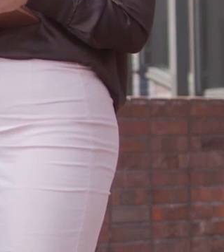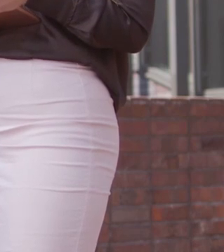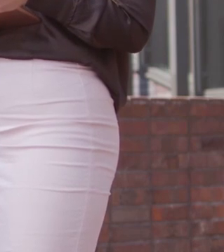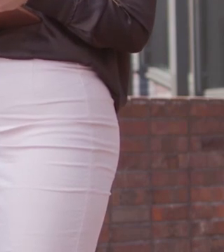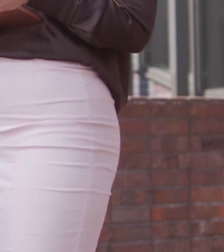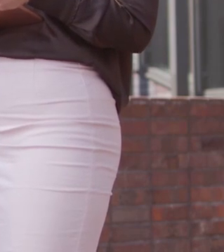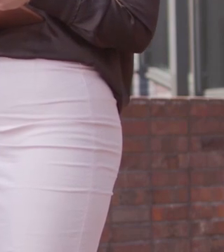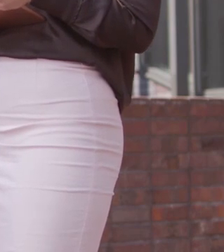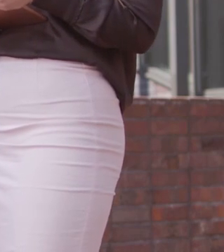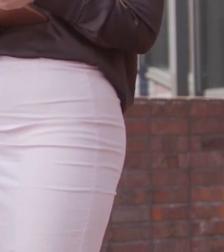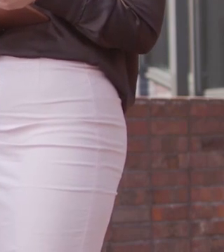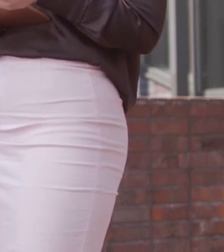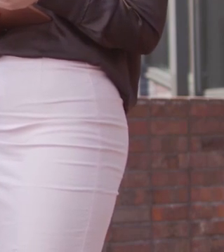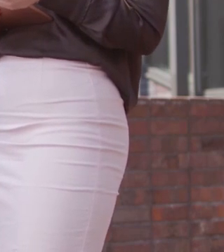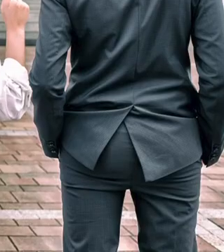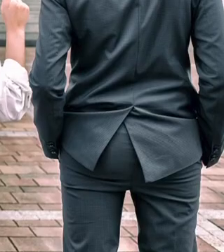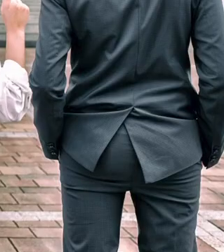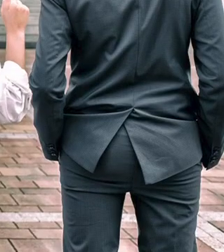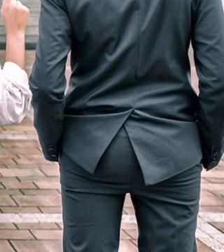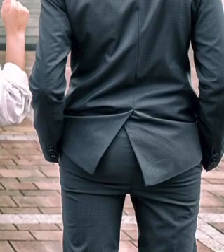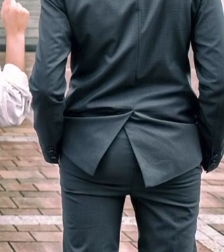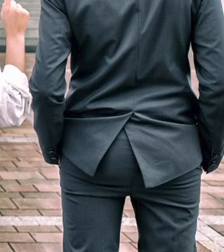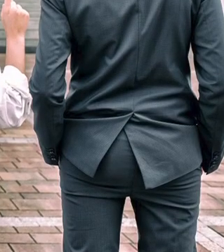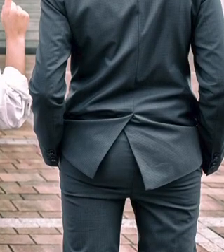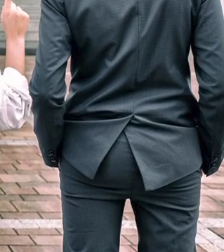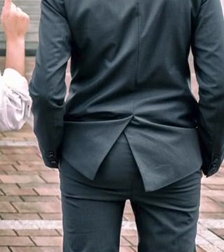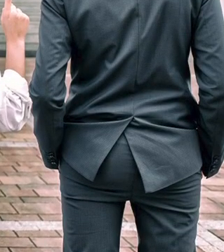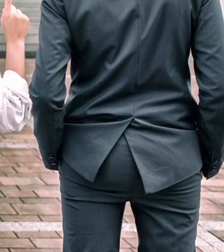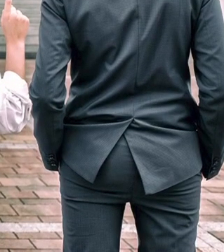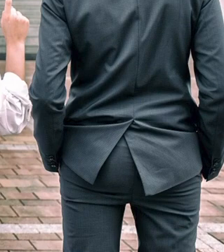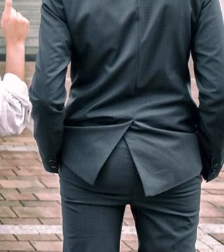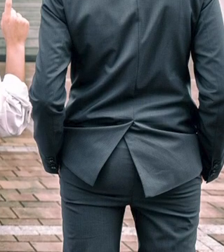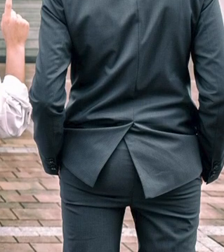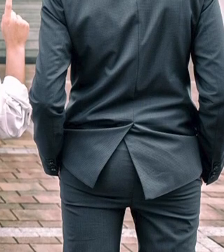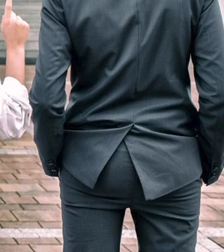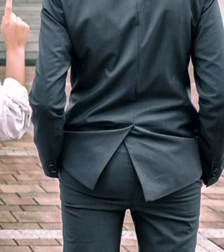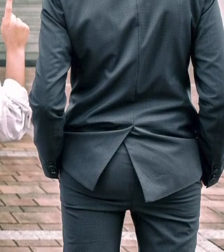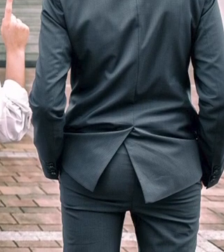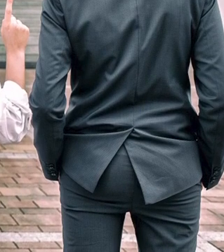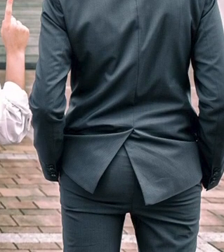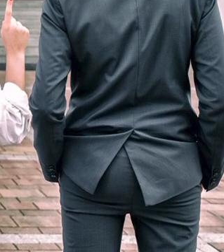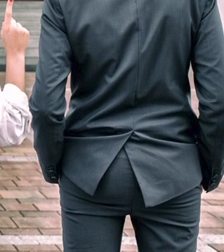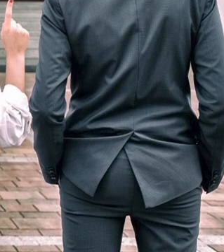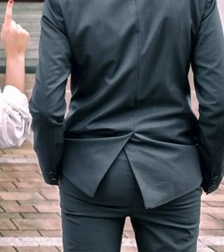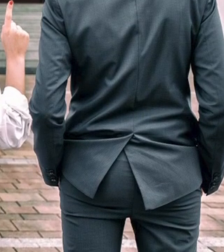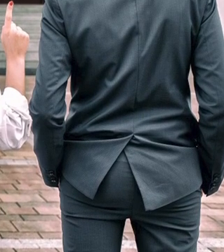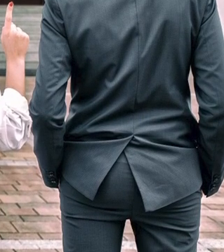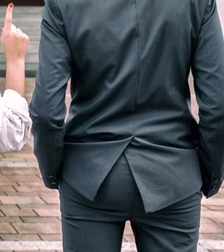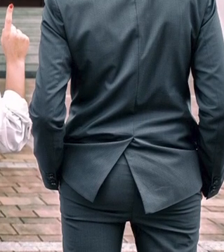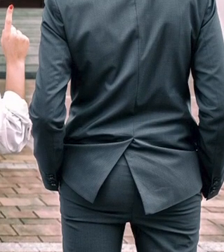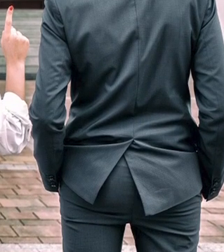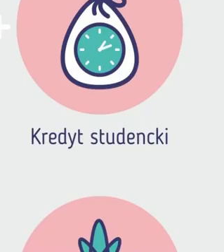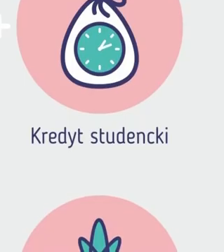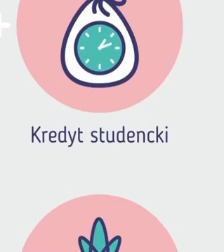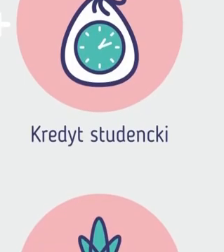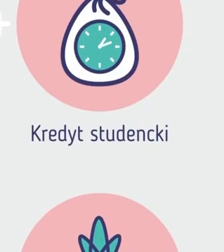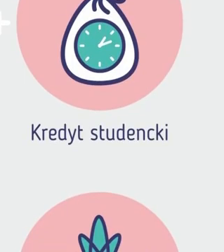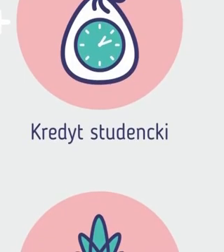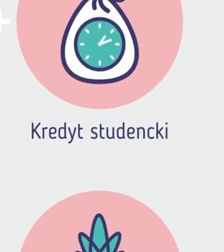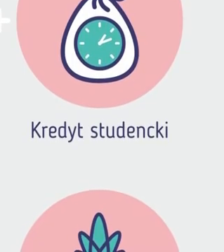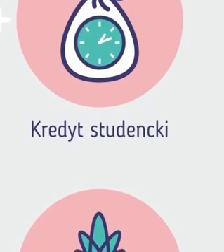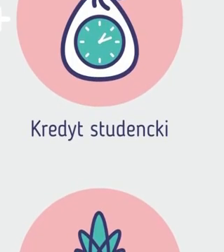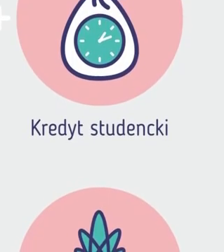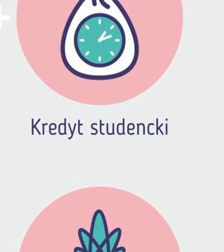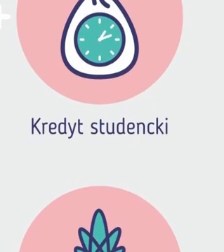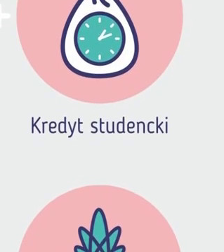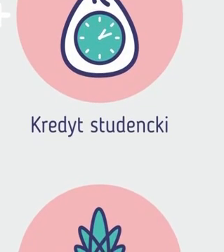rozpoczynamy naukę na Uniwersytecie Śląskim, bardzo dobrze przeczytajmy regulamin studiów, właśnie po to, żebyśmy znali swoje prawa i swoje obowiązki. Ale kiedy